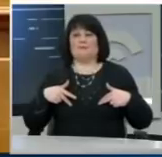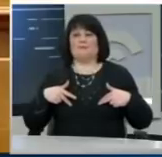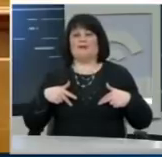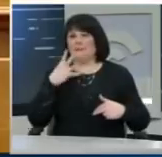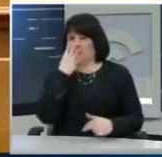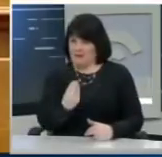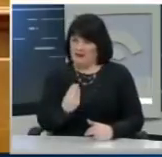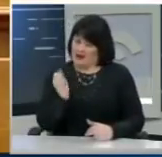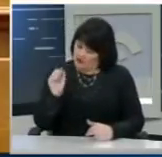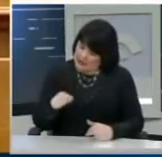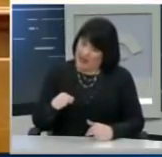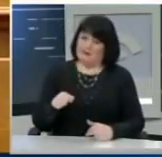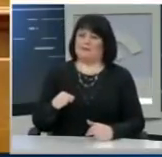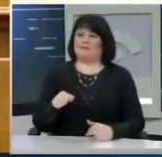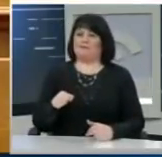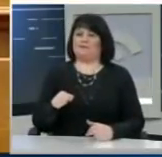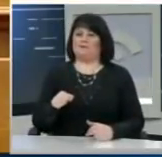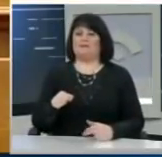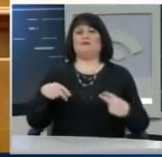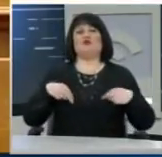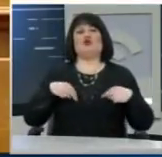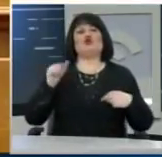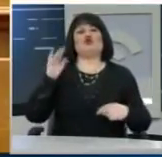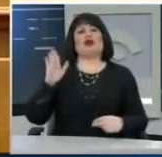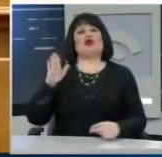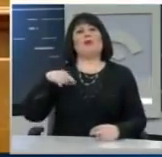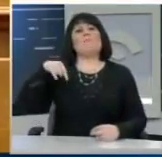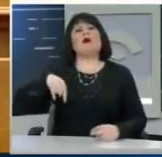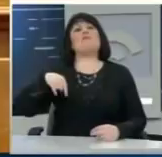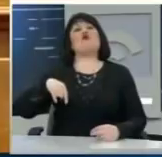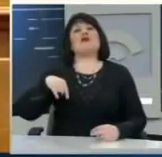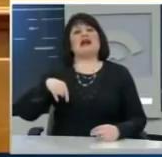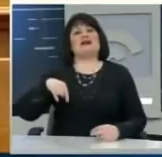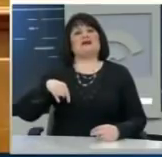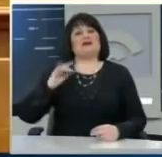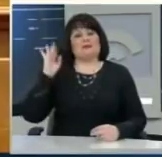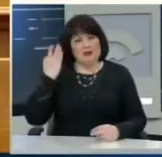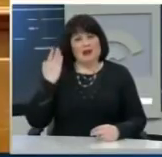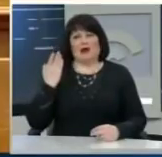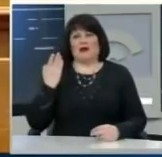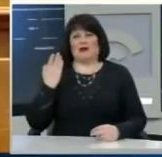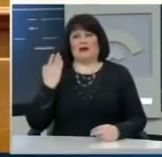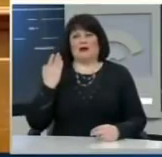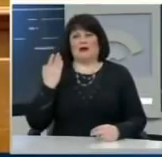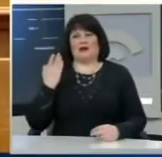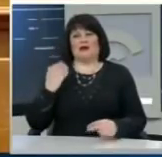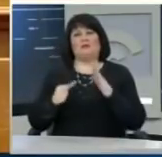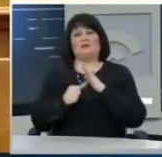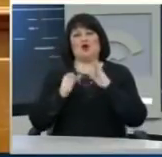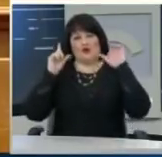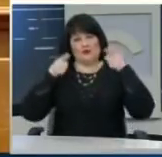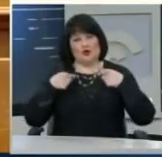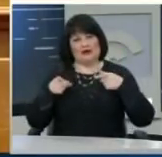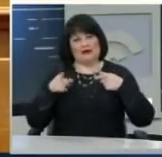του Ανδρέα Παπανδρέου με υπουργό εξωτερικών, αν δεν κάνω λάθος, τον Κάρολο Παπούλια, τον πρώην πρόεδρο της